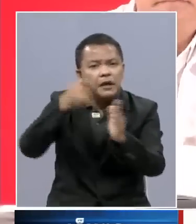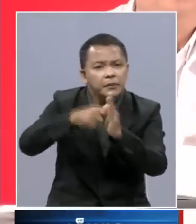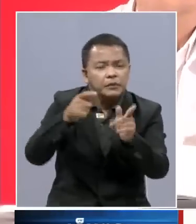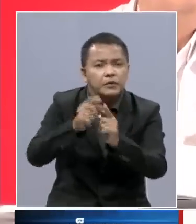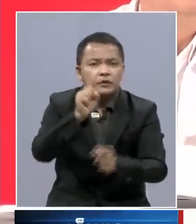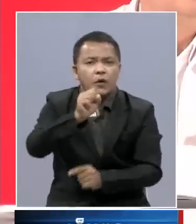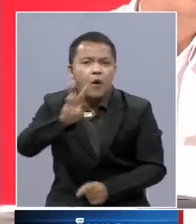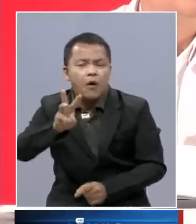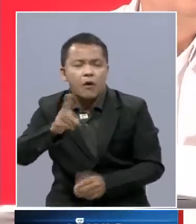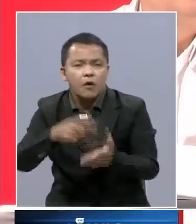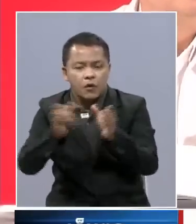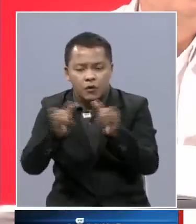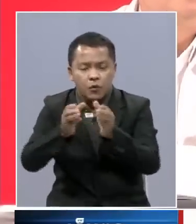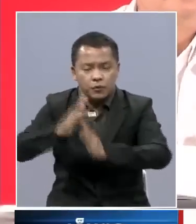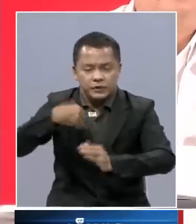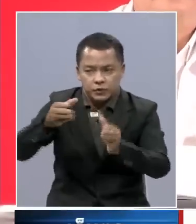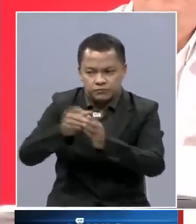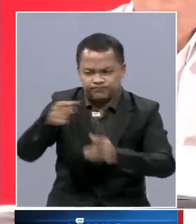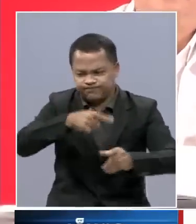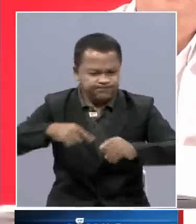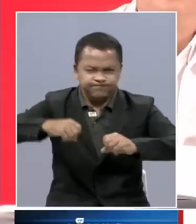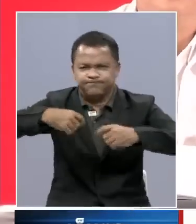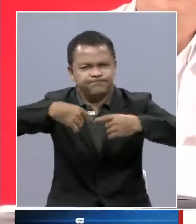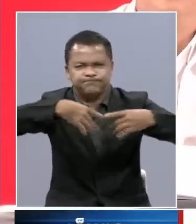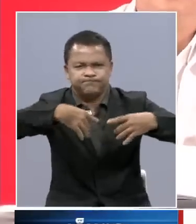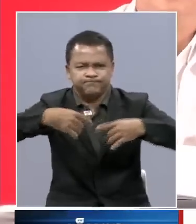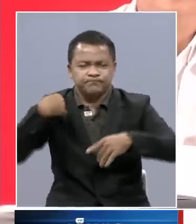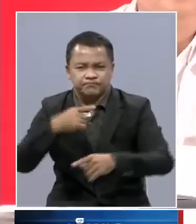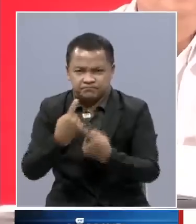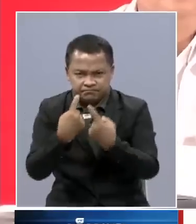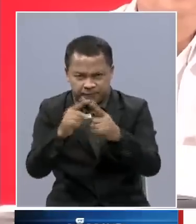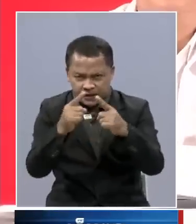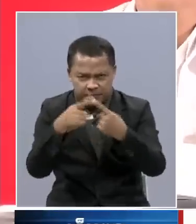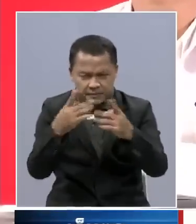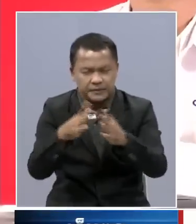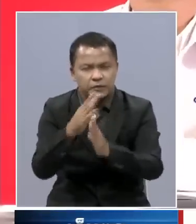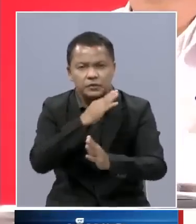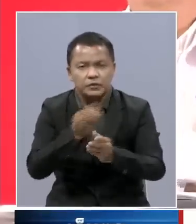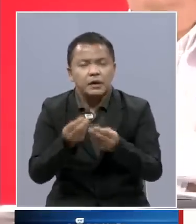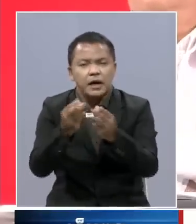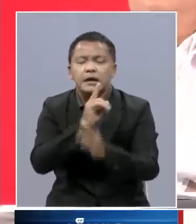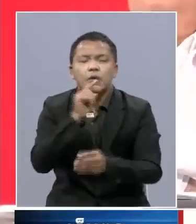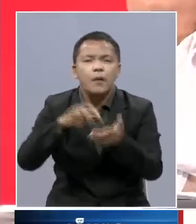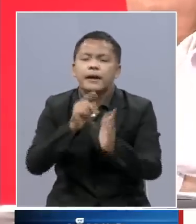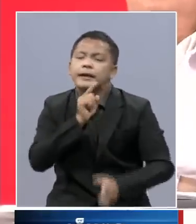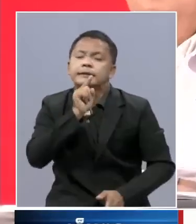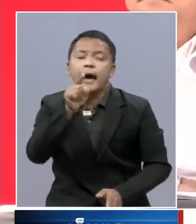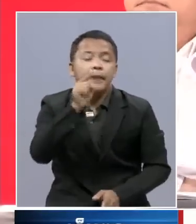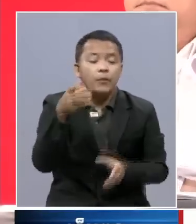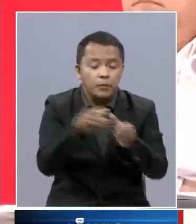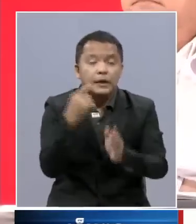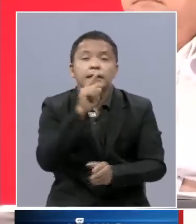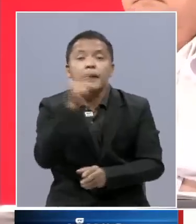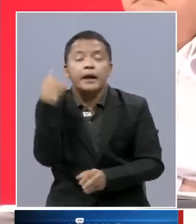เรื่องของสวและพรรคร่วมที่ตอนนี้ก็ดูเหมือนจะไม่ลงรอยกันไม่แปลกนะครับที่มันมีการโยนหินถามทางมาเราก็ไม่รู้ว่ามาฝ่ายไหนน